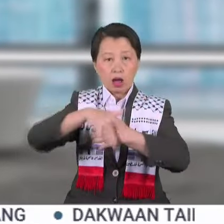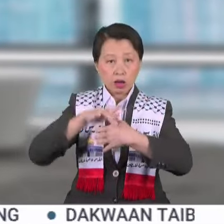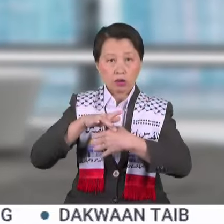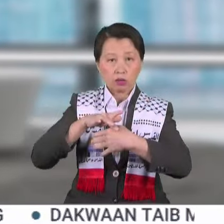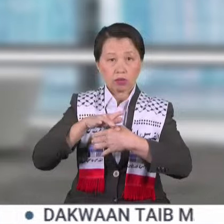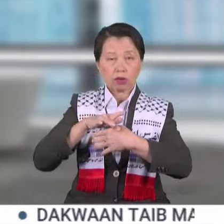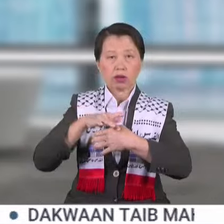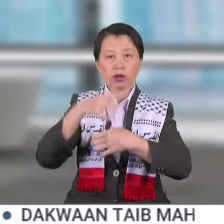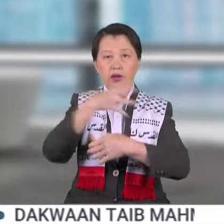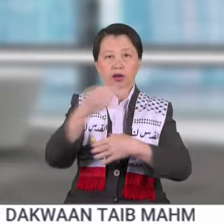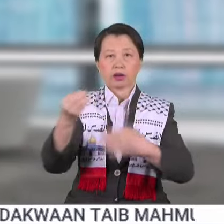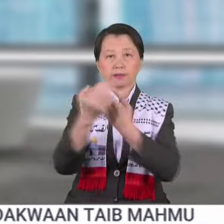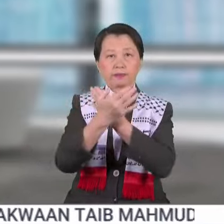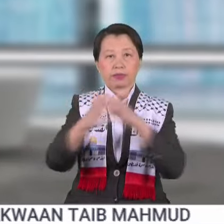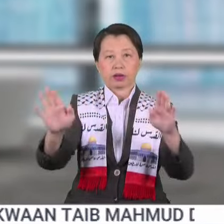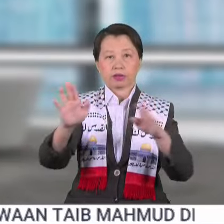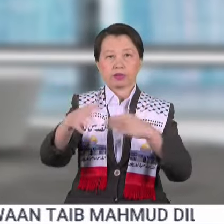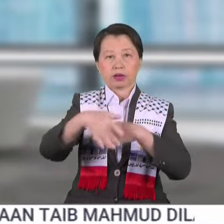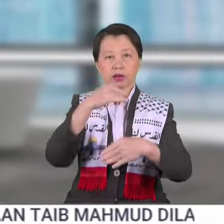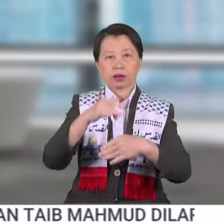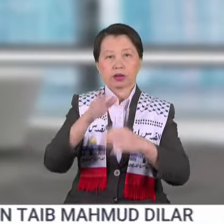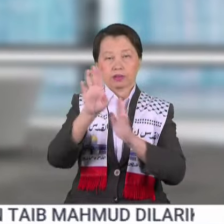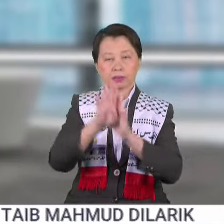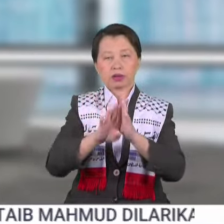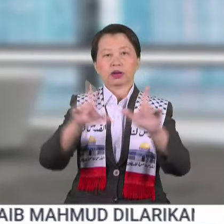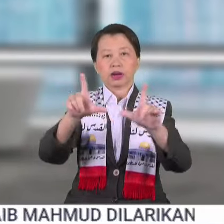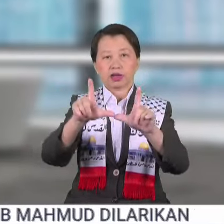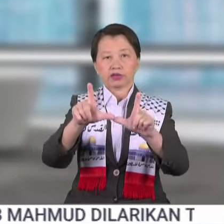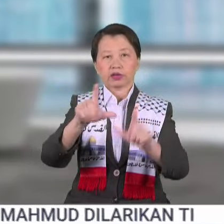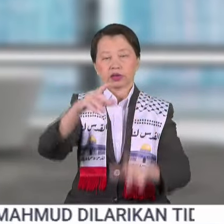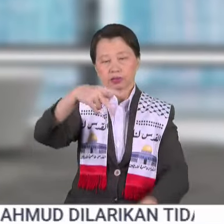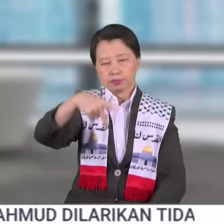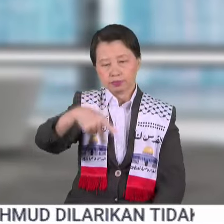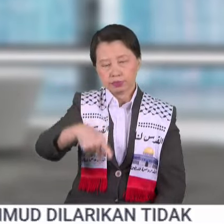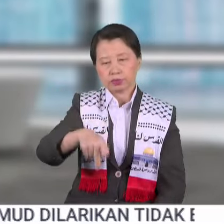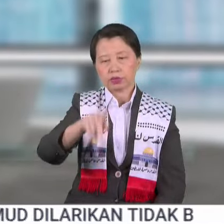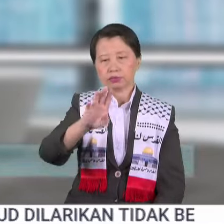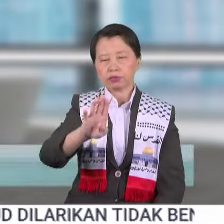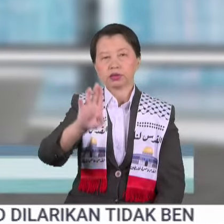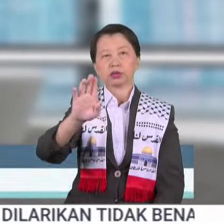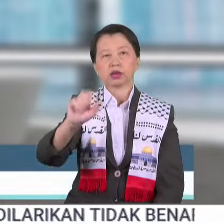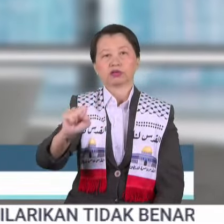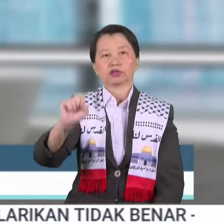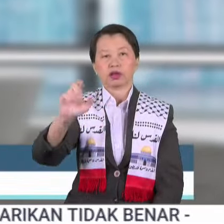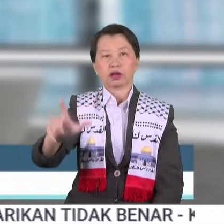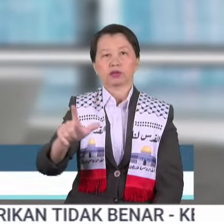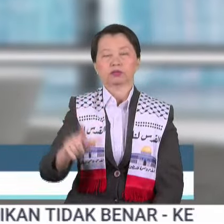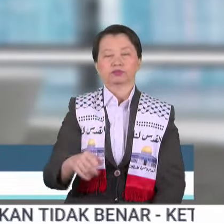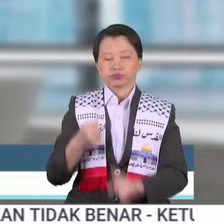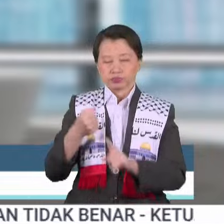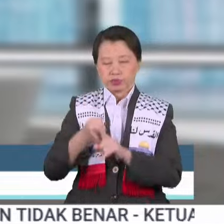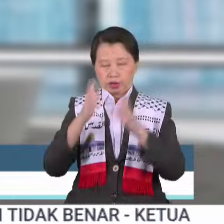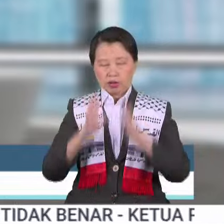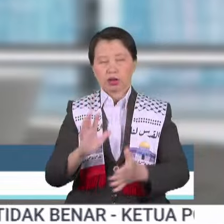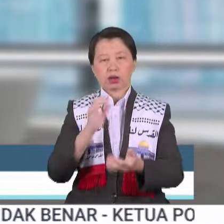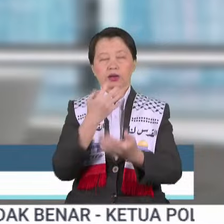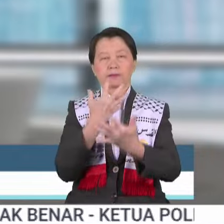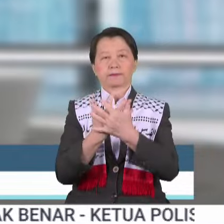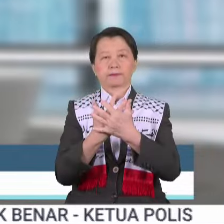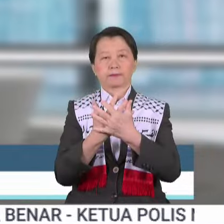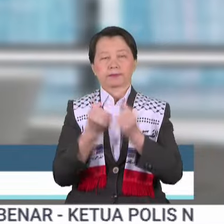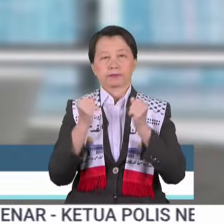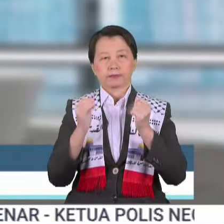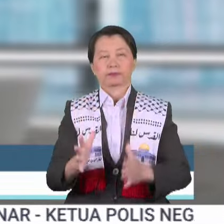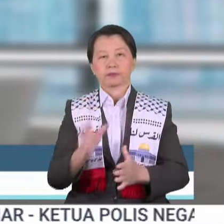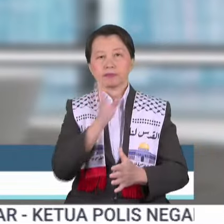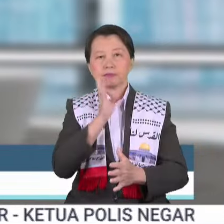program pembebasan banduan secara berlesen PBSL Ihsan Madani. Pengarah Penjara Negeri Pulau Pinang, Fairuz Ahmad Zawawi berkata,